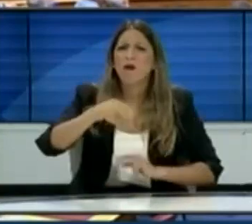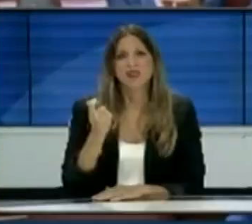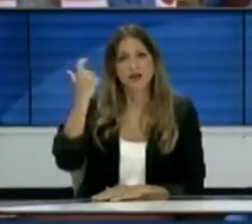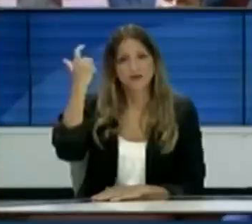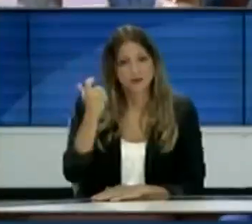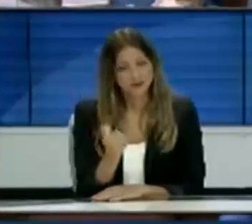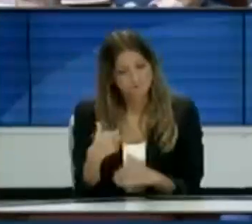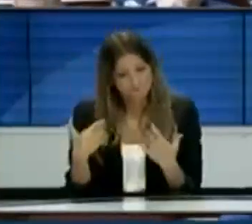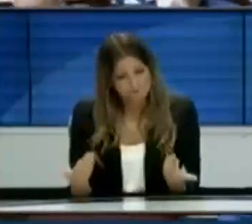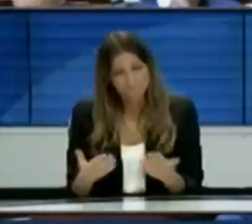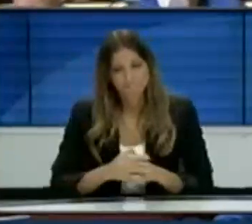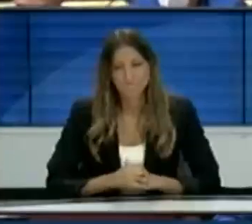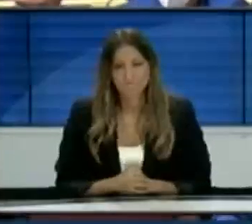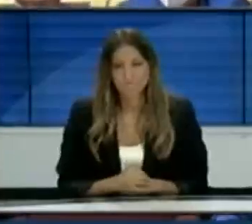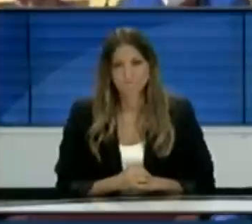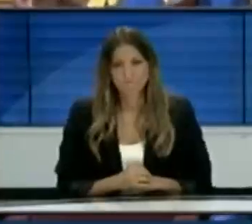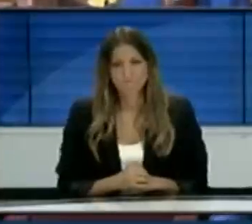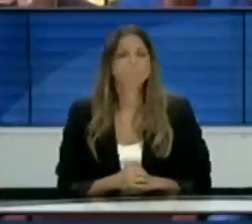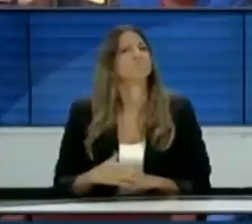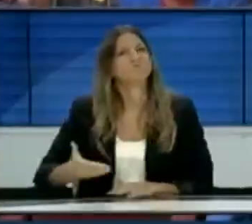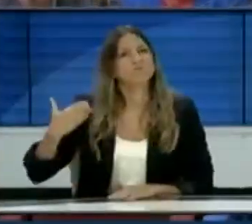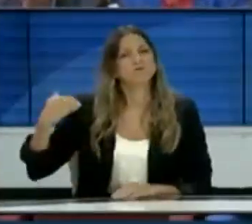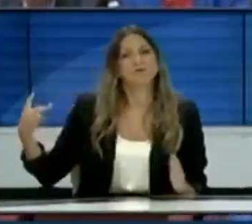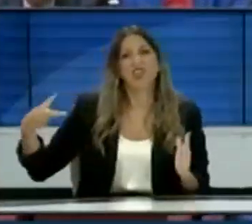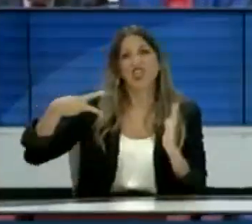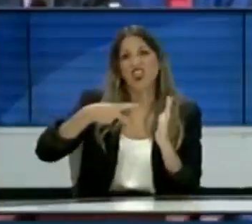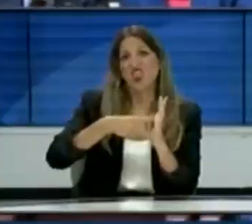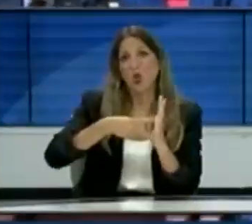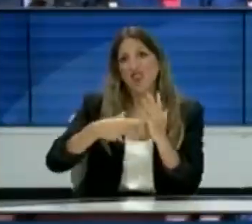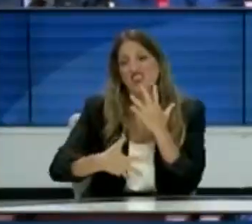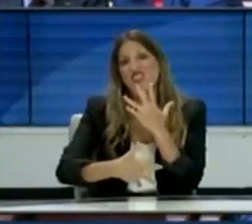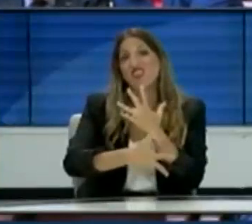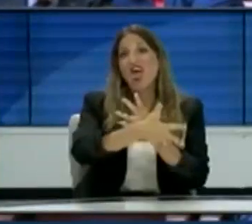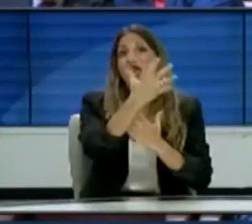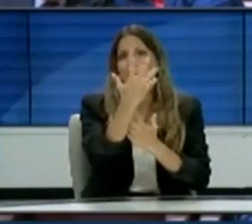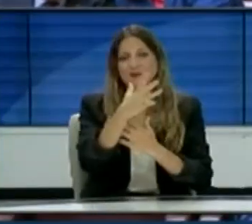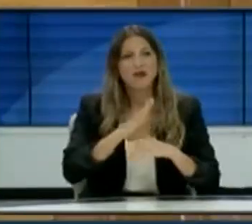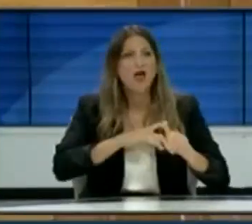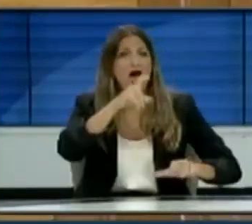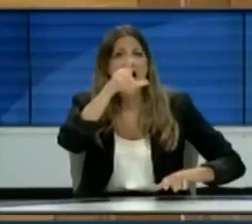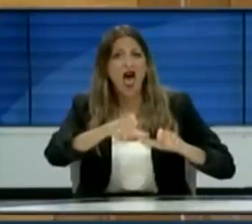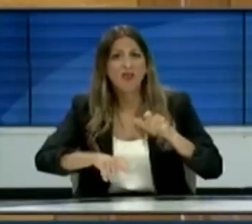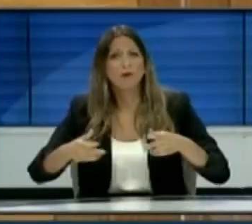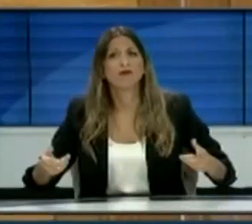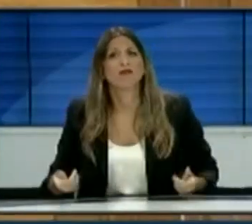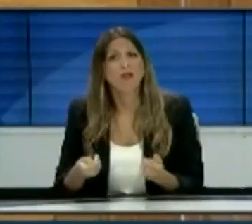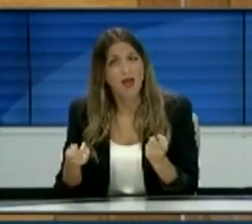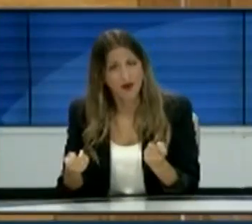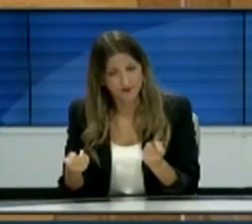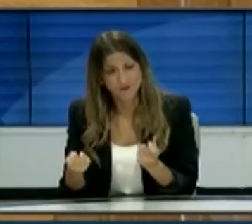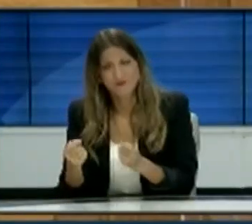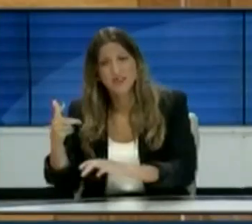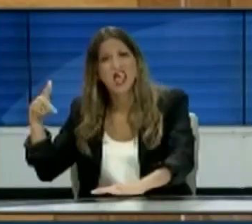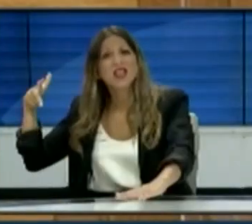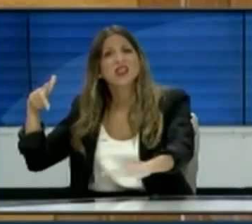έτσι? Τέτοιες μέρες, το 2015, ο κόσμος συνοστιζόταν